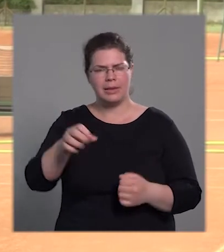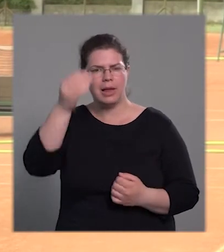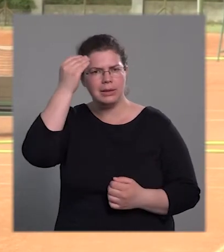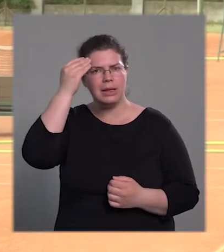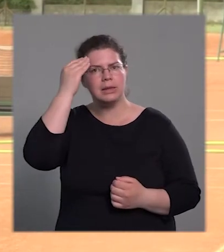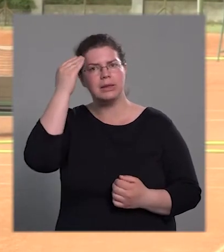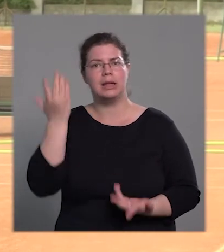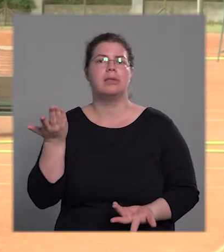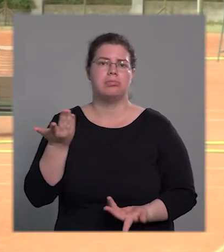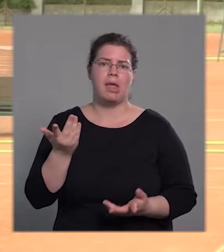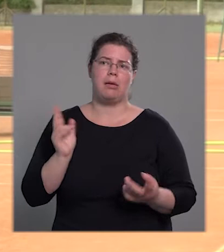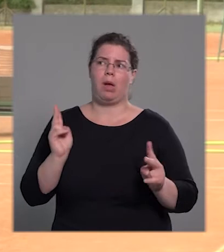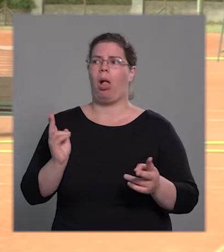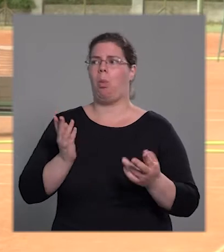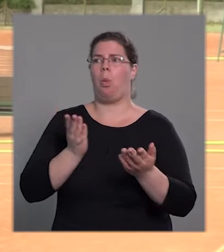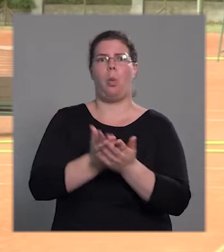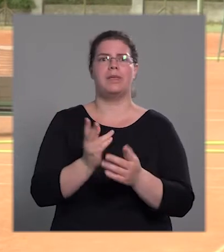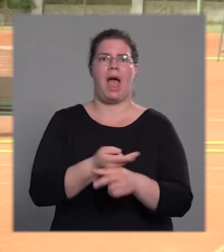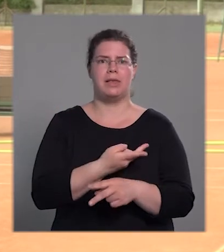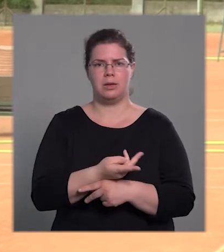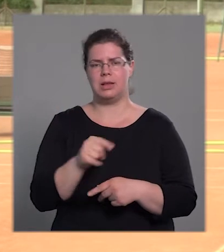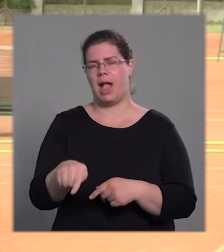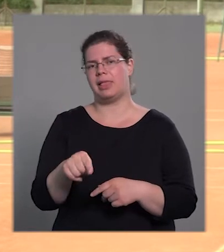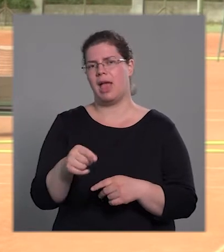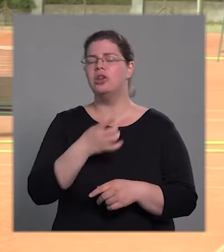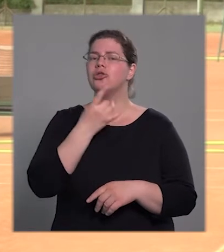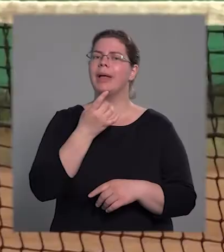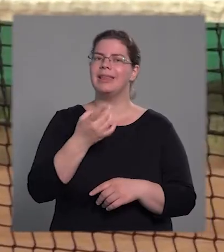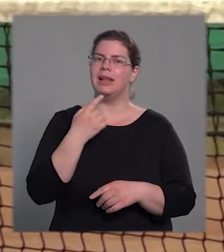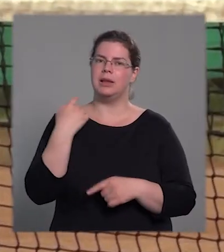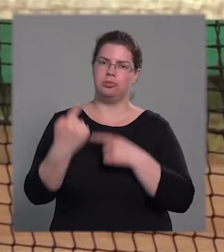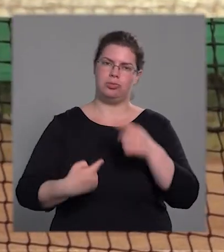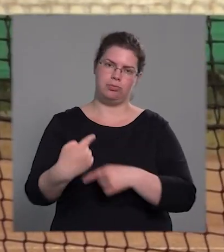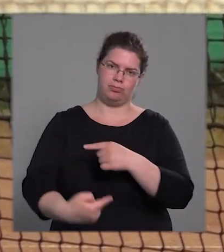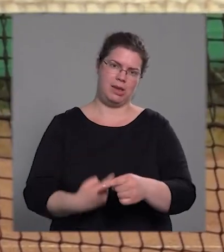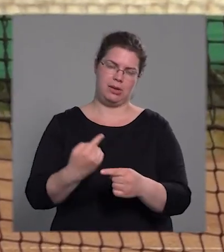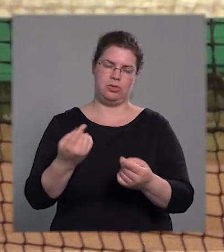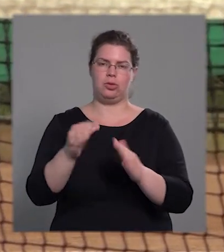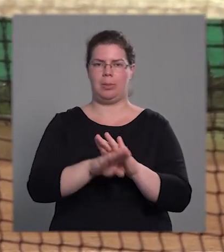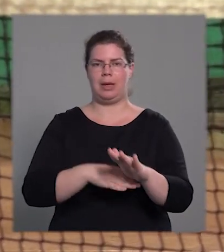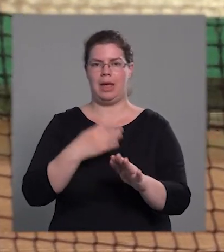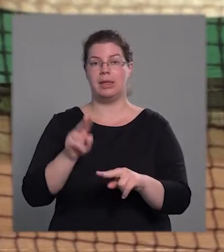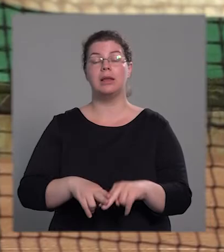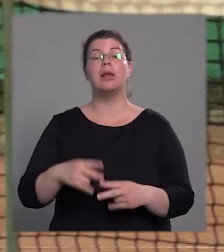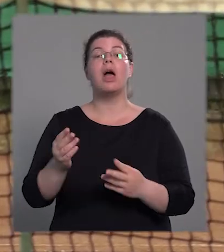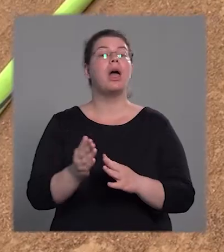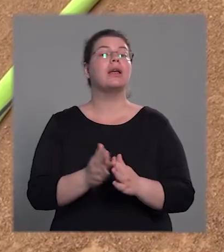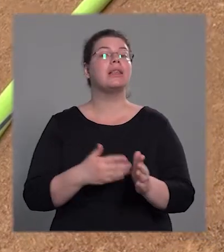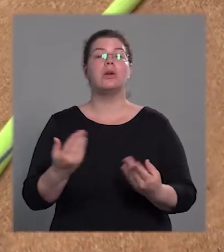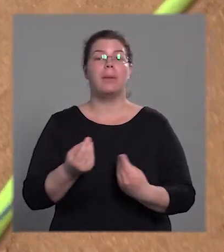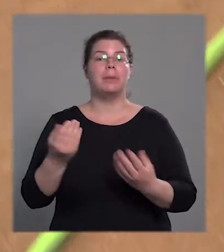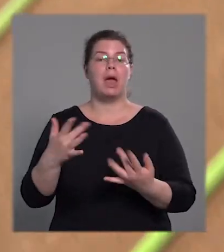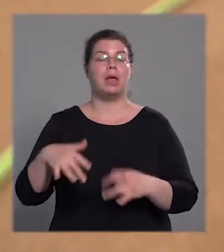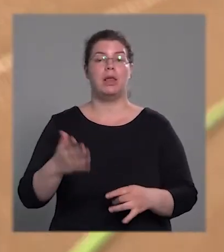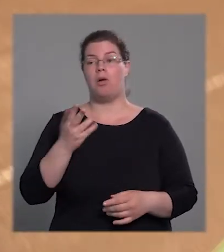de hozzá kell szokni, ez egy ilyen speciális, tradicionális szabályrendszer. És a kezdőkkel mi a helyzet? Hogyha ide jön valaki, még